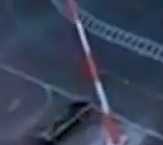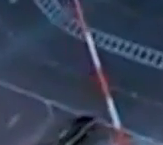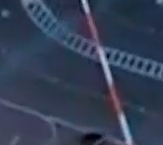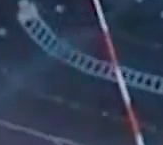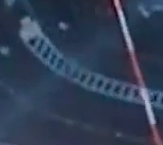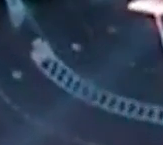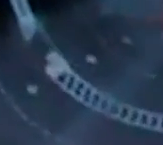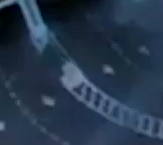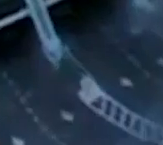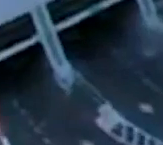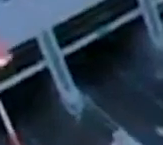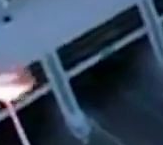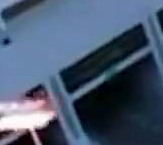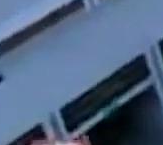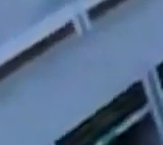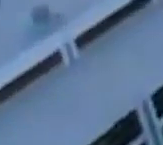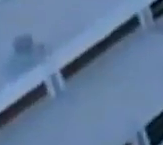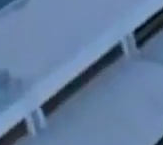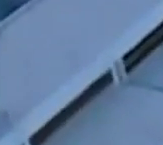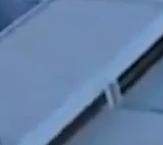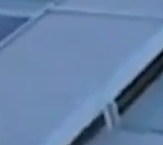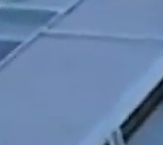אתמול, ומה זה צעצמון.